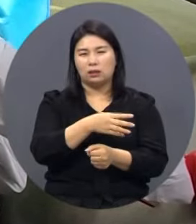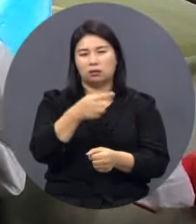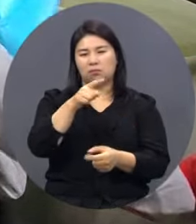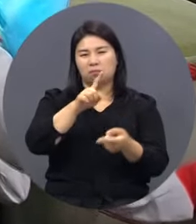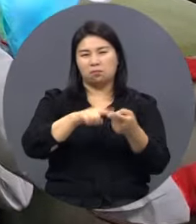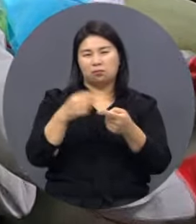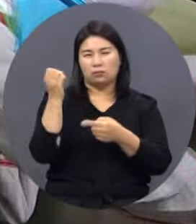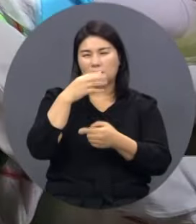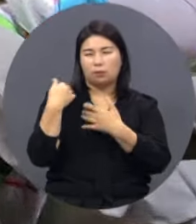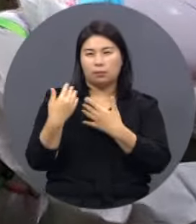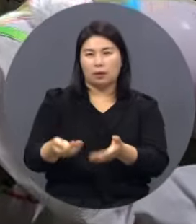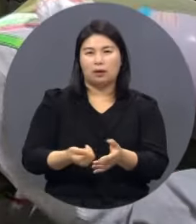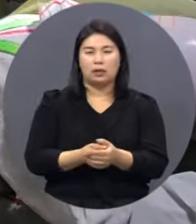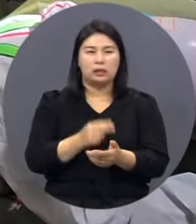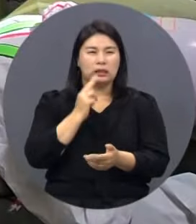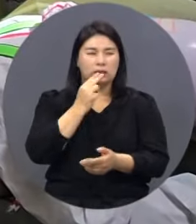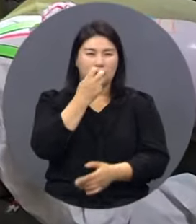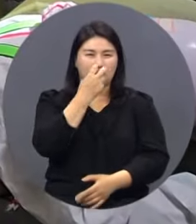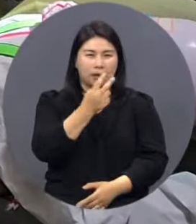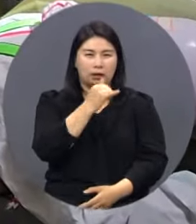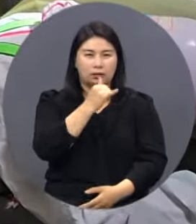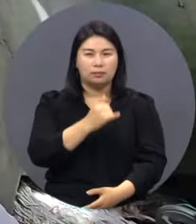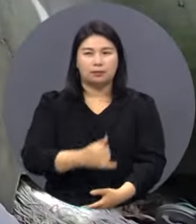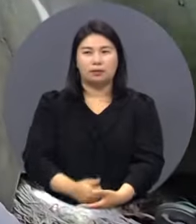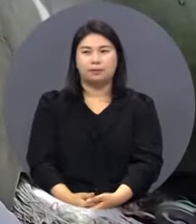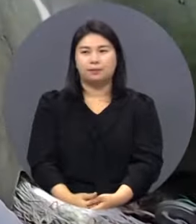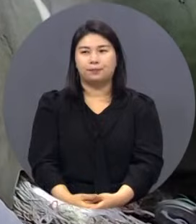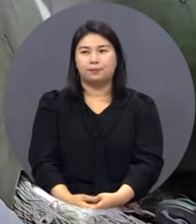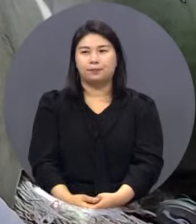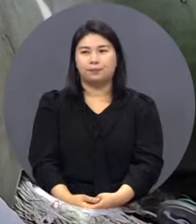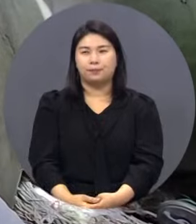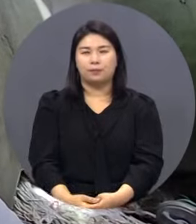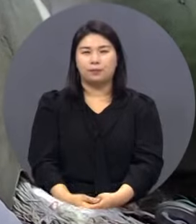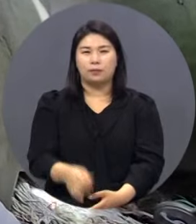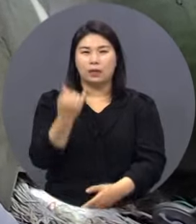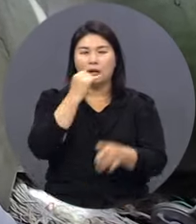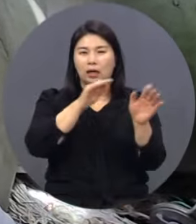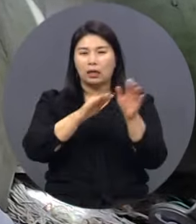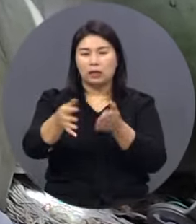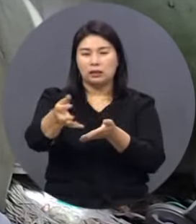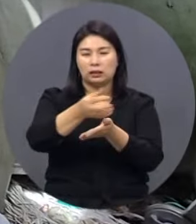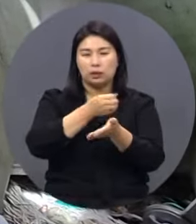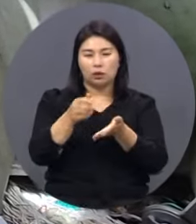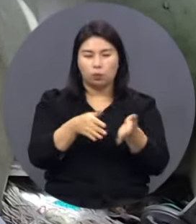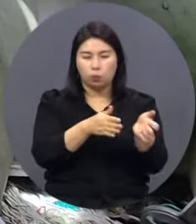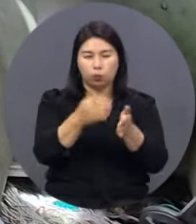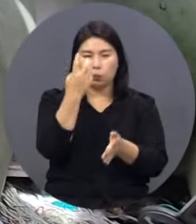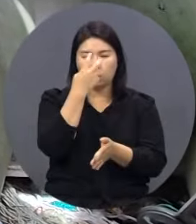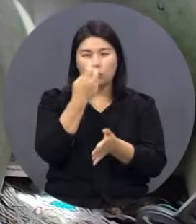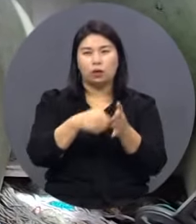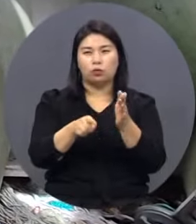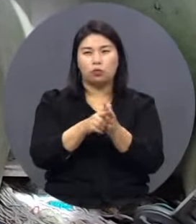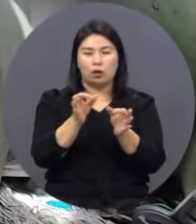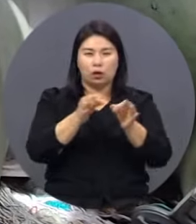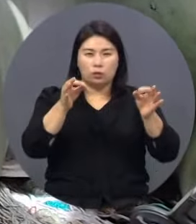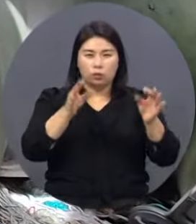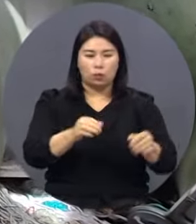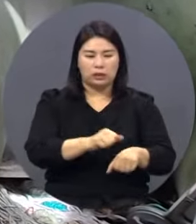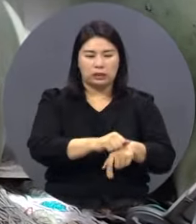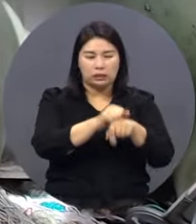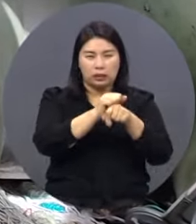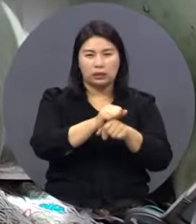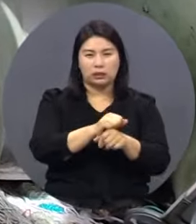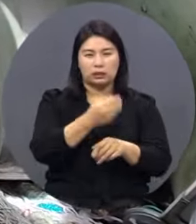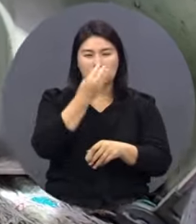이처럼 널브러져 있고 심한 악취까지 진동합니다. 해양 쓰레기 유입 경로 분석을 위해 그동안 쌓여있는